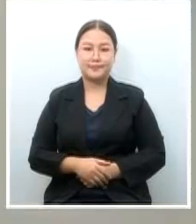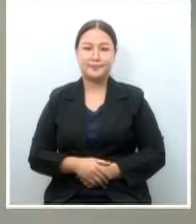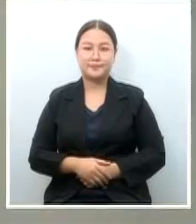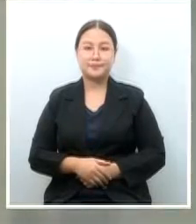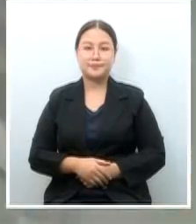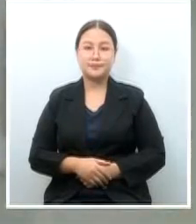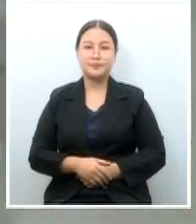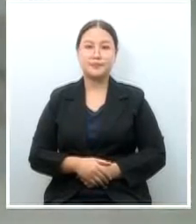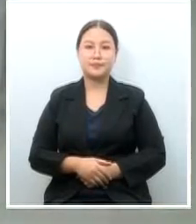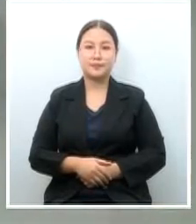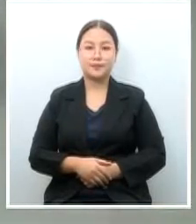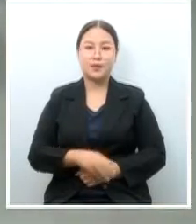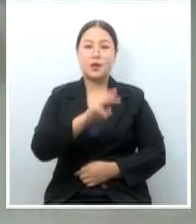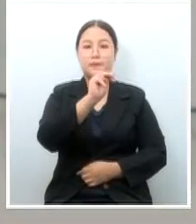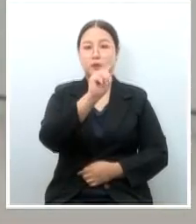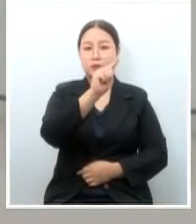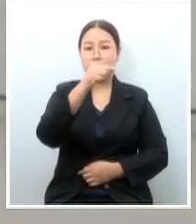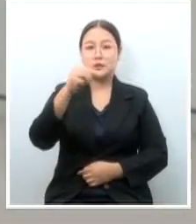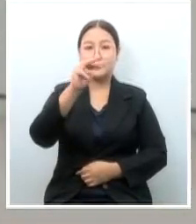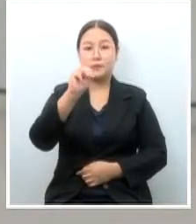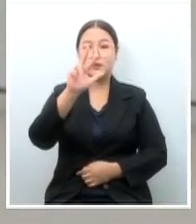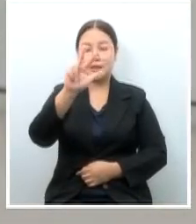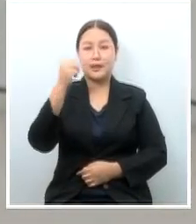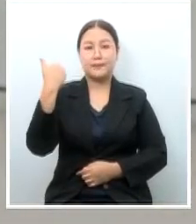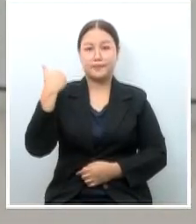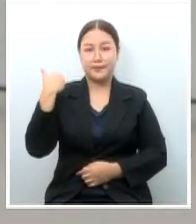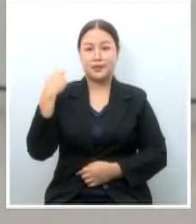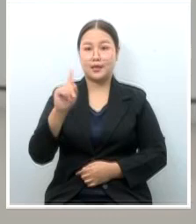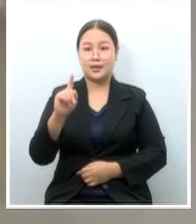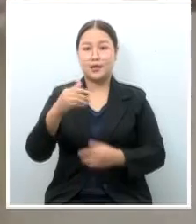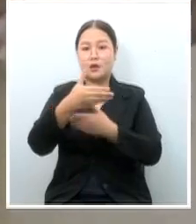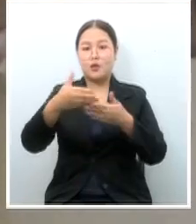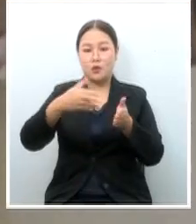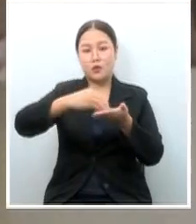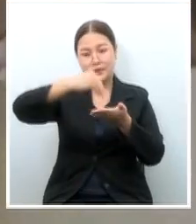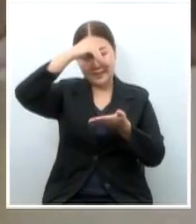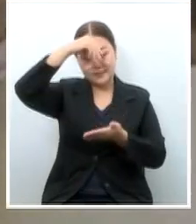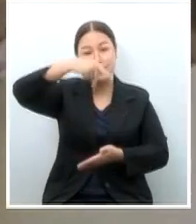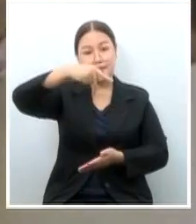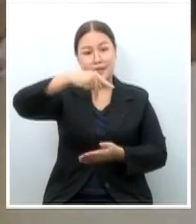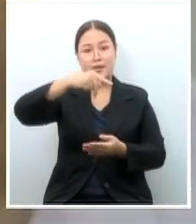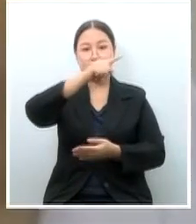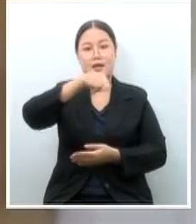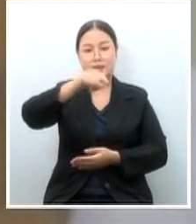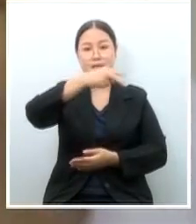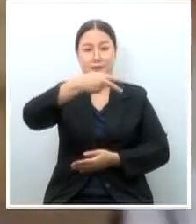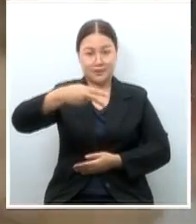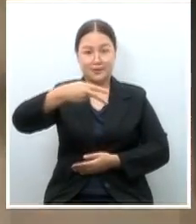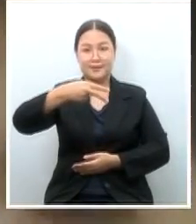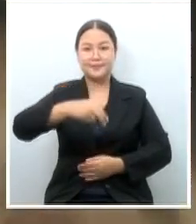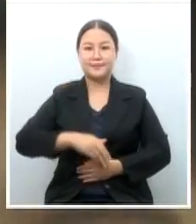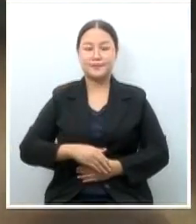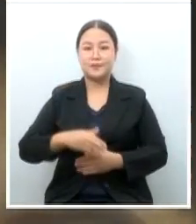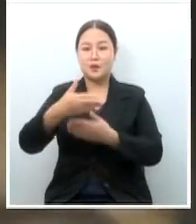พระดับชั้นมัธยมศึกษาตอนต้นประกอบด้วยห้องเรียนพิเศษหลักสูตรภาษาอังกฤษ English Program